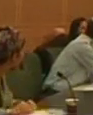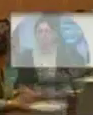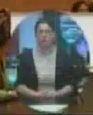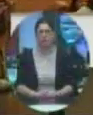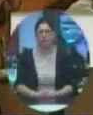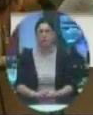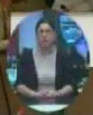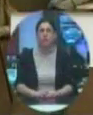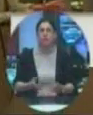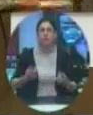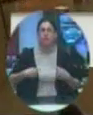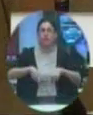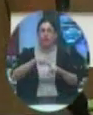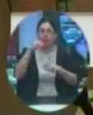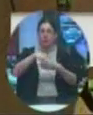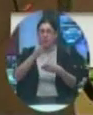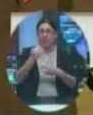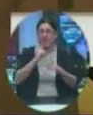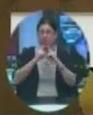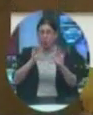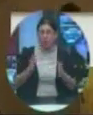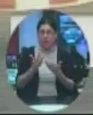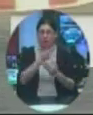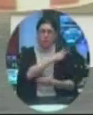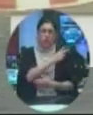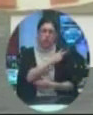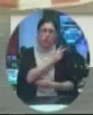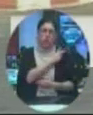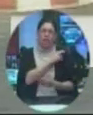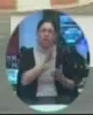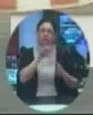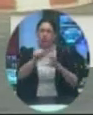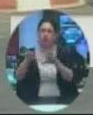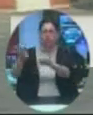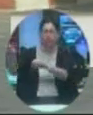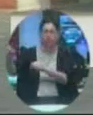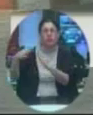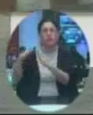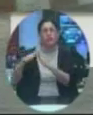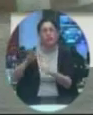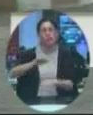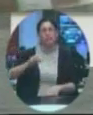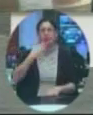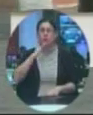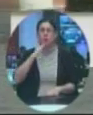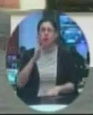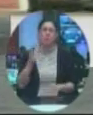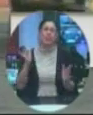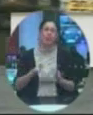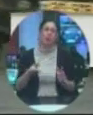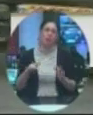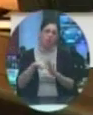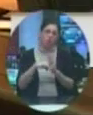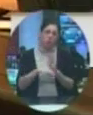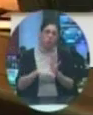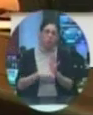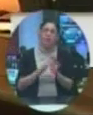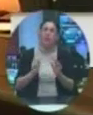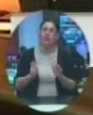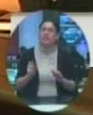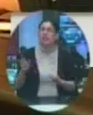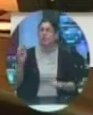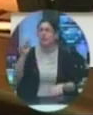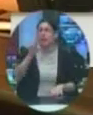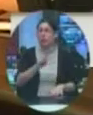ועדת הפנים קיימה דיון מהיר על כך שהמשטרה פושטת על מאות בתים במזרח ירושלים בניגוד לנהלים. חברת הכנסת מיכל רוזין